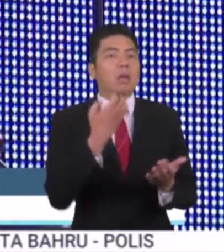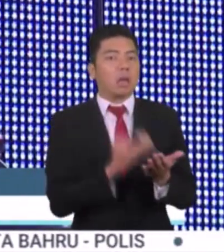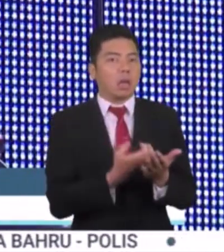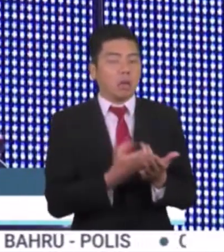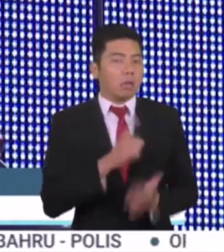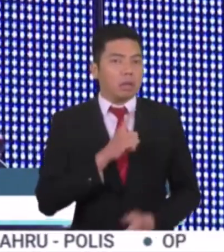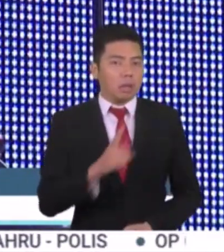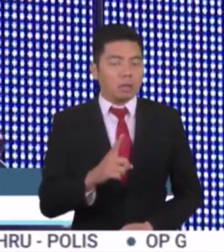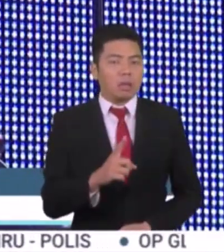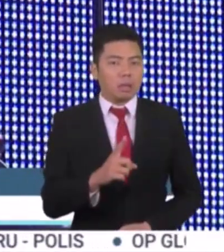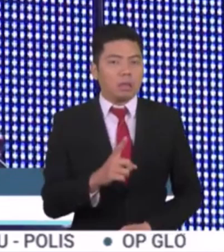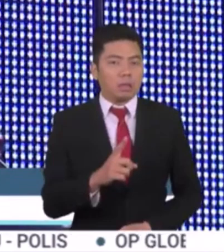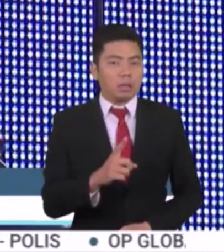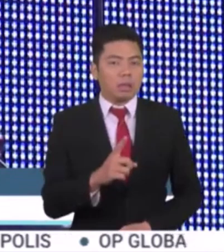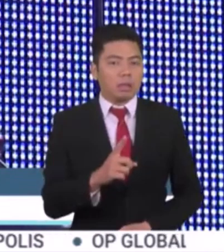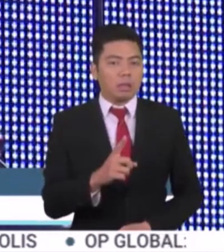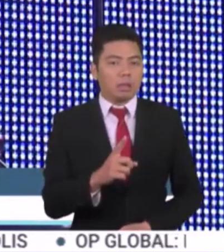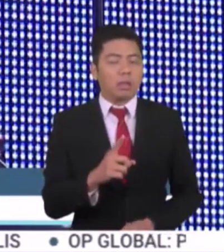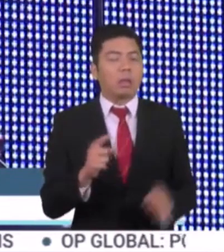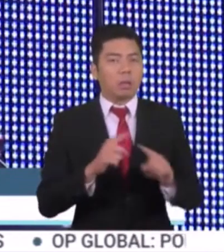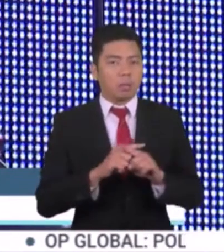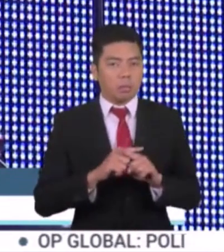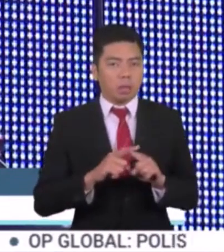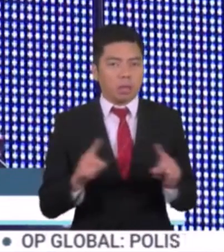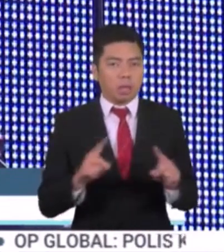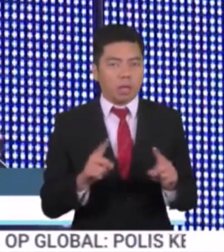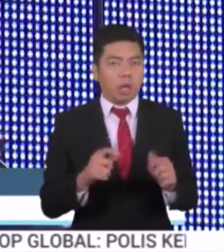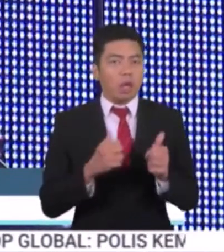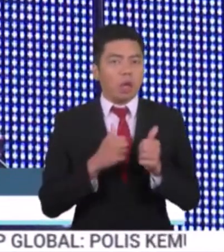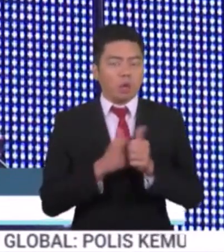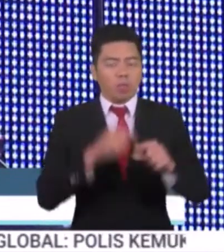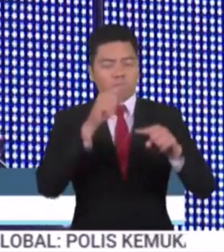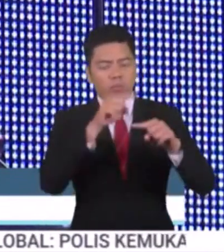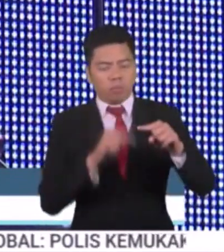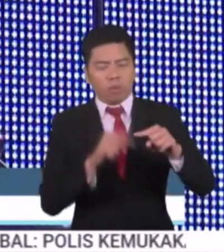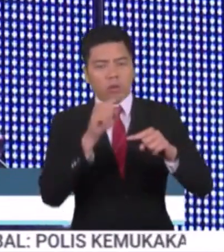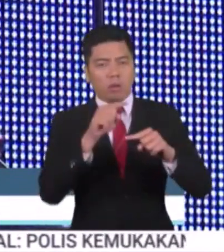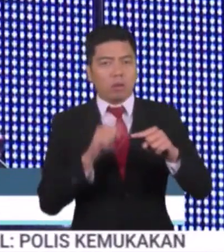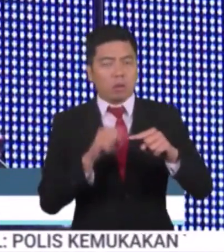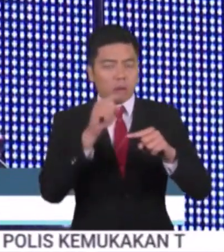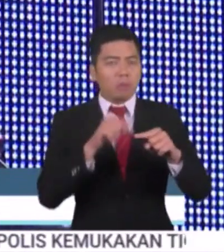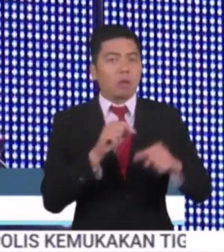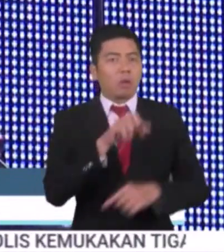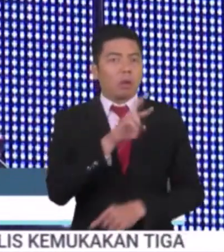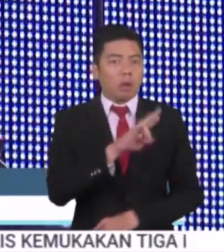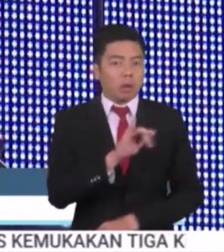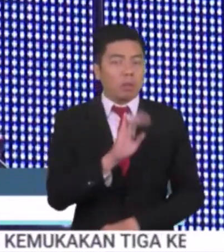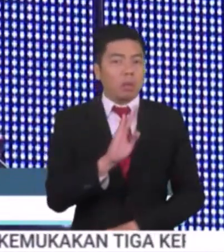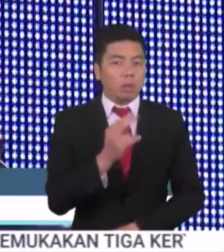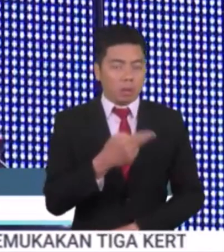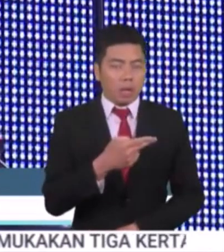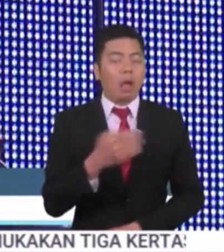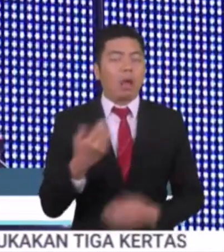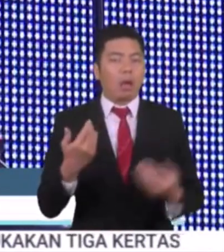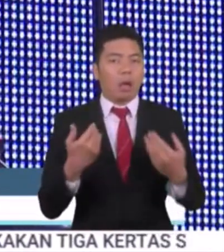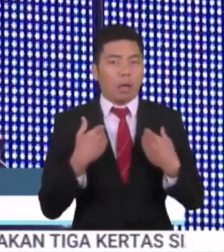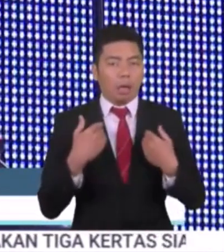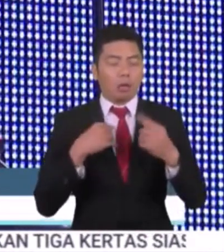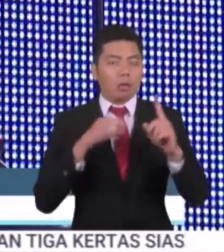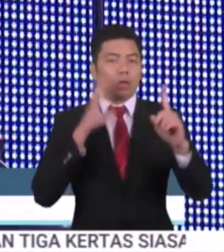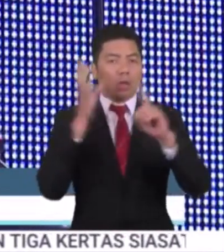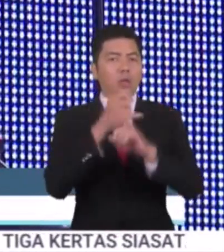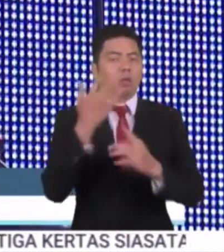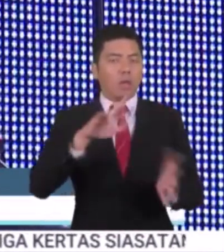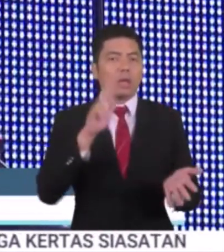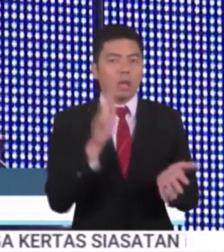ekonomi Islam dari sudut penolakan sistem riba, dan ada kejayaan yang telah